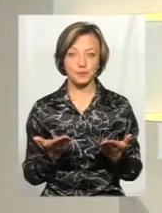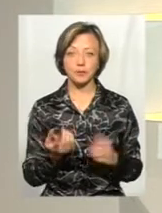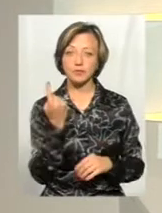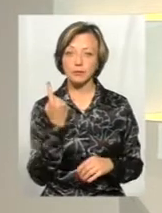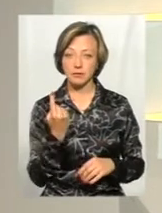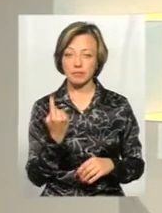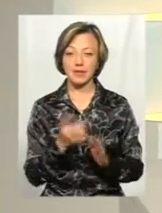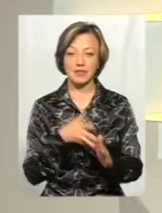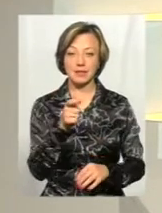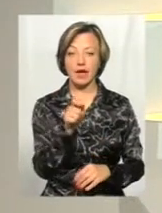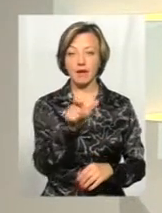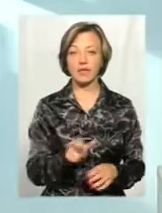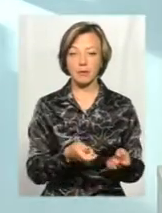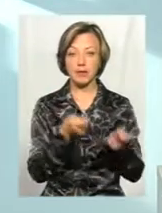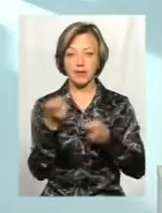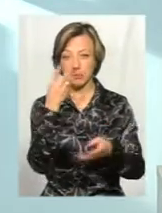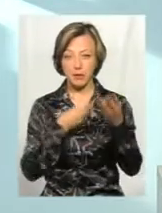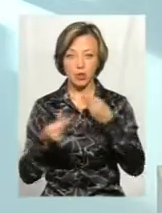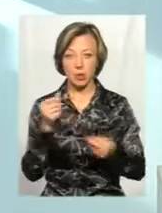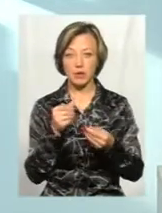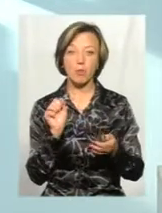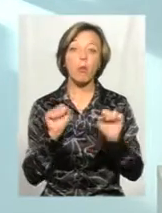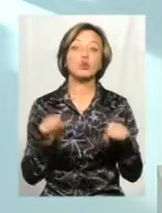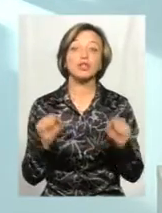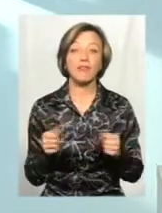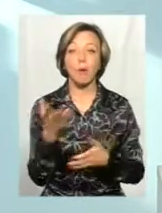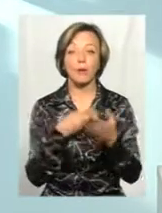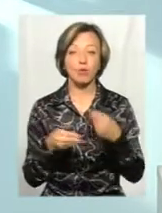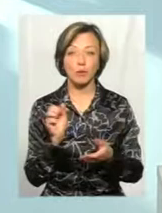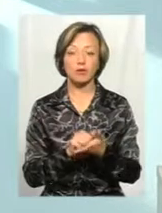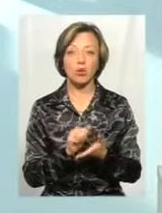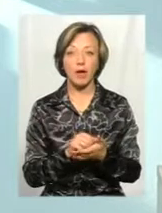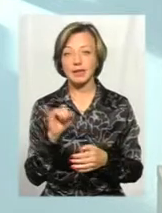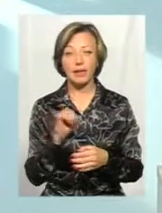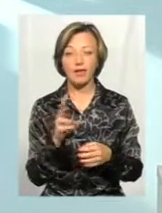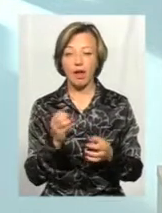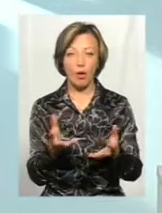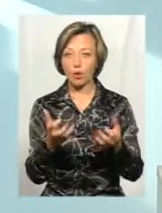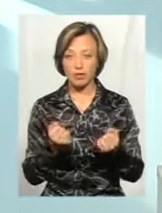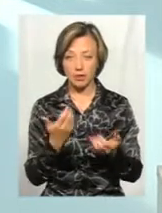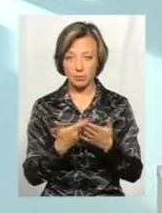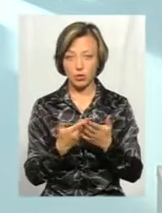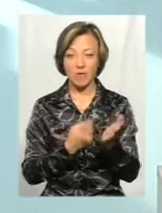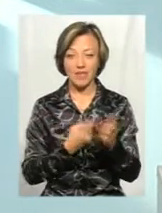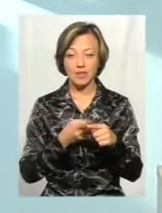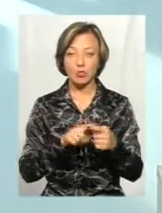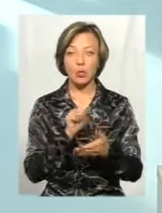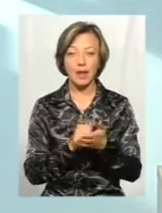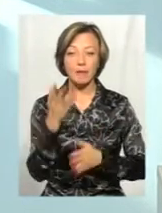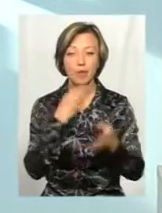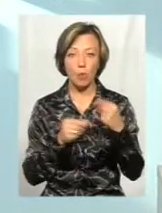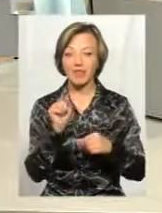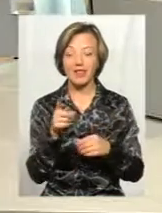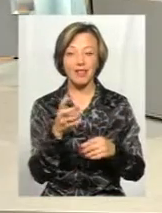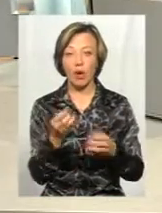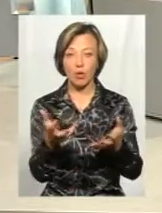один заявник, який приніс гіпотетично підробні документи, і не отримає, якщо буде доведено, що ці документи підробні, і він